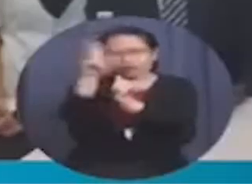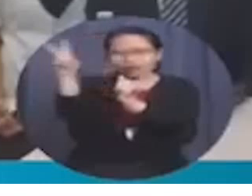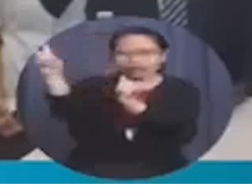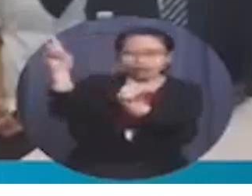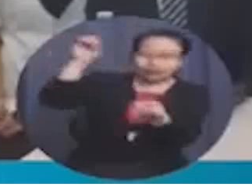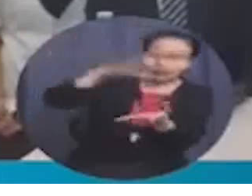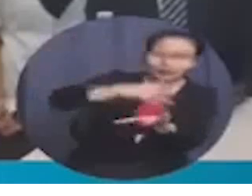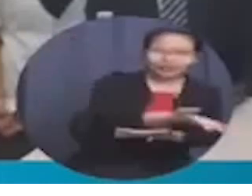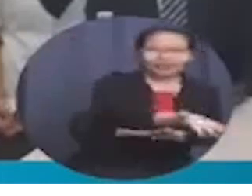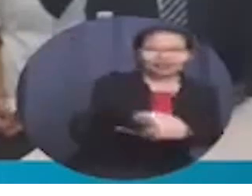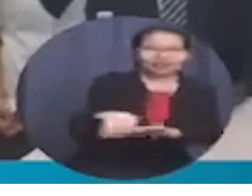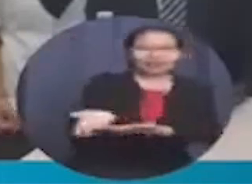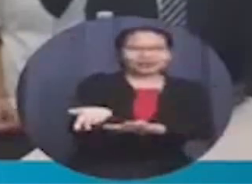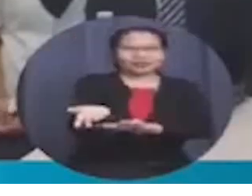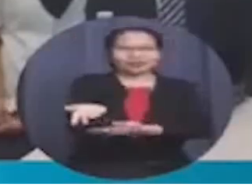eh.